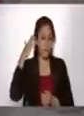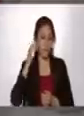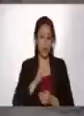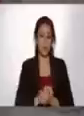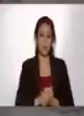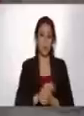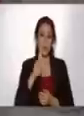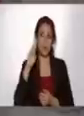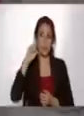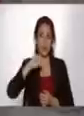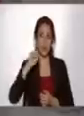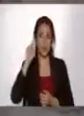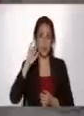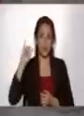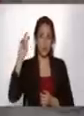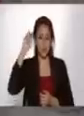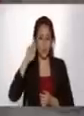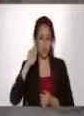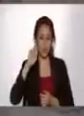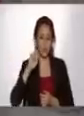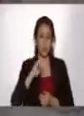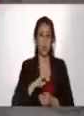شحاتة، بإحالة أوراق